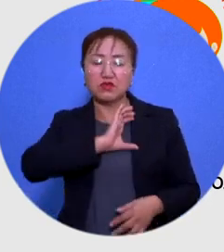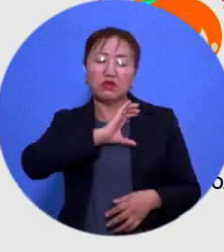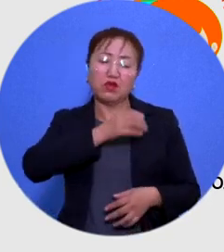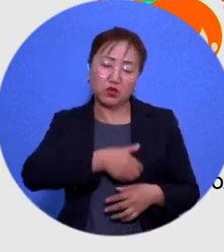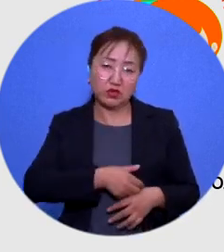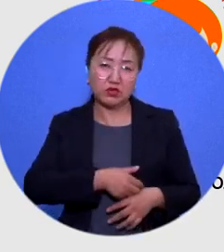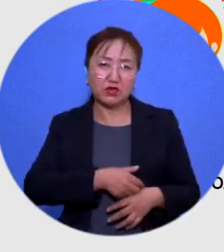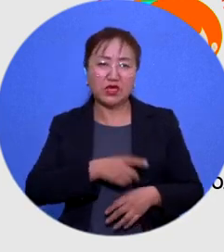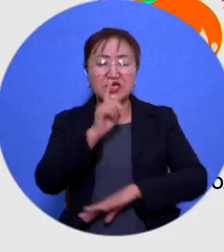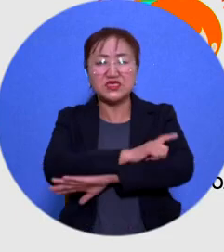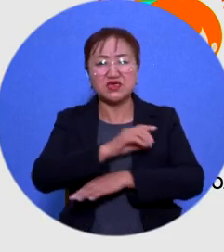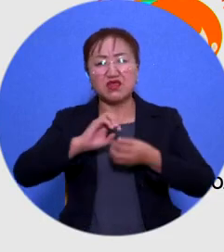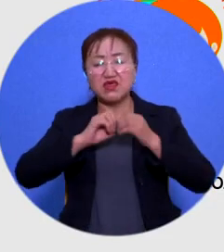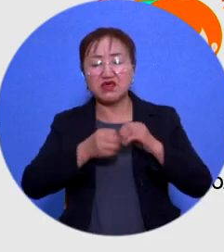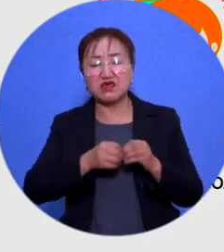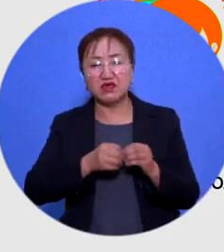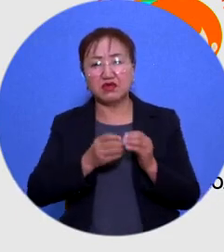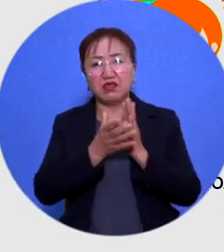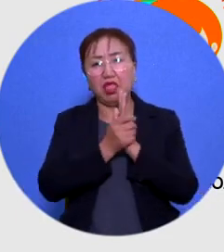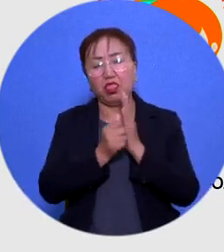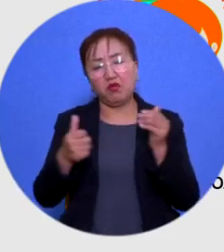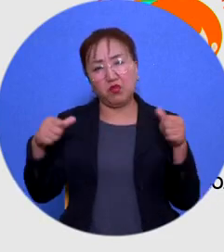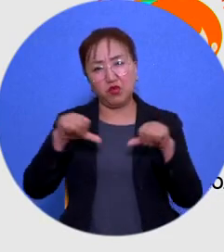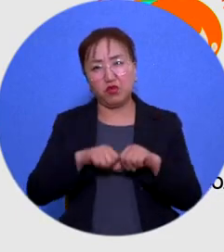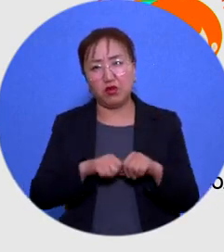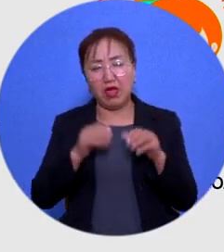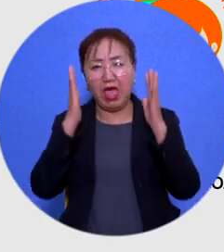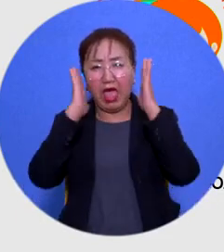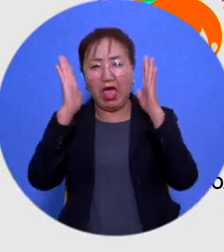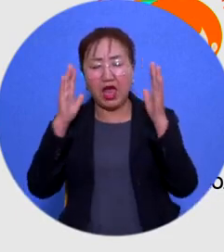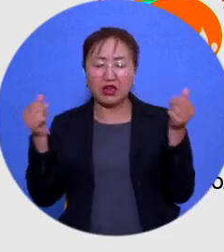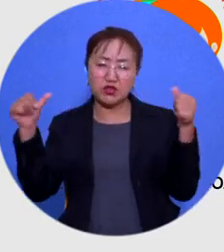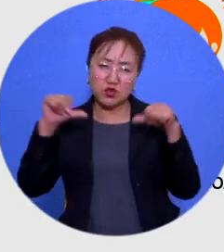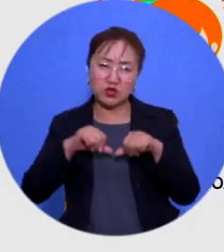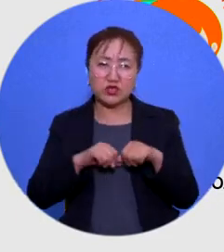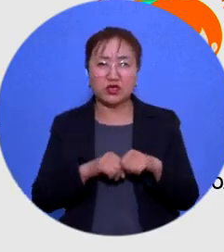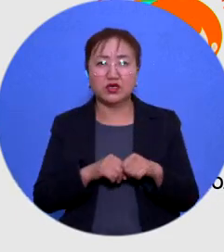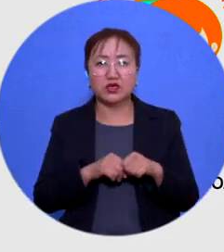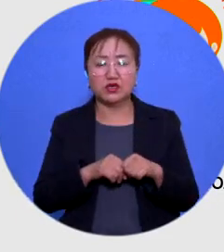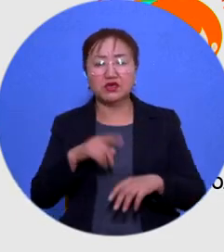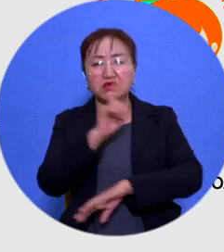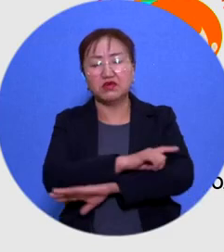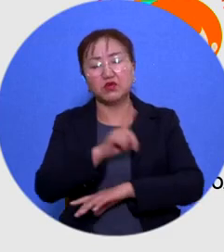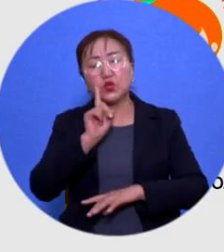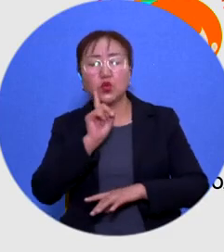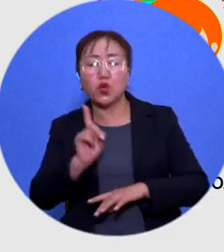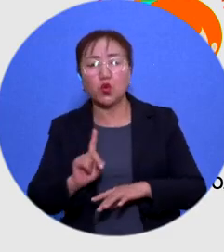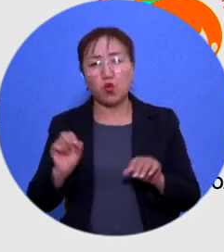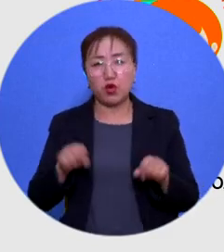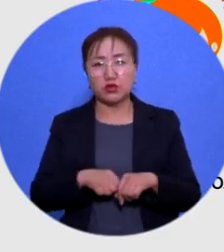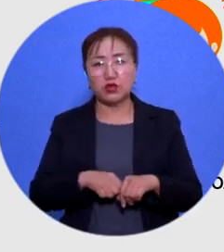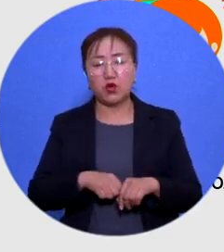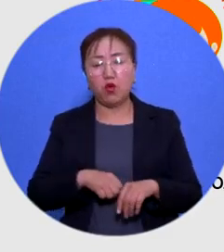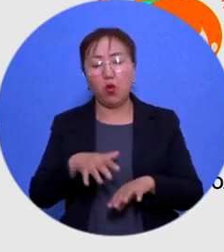мөн суралцах, идэвх чадвар буурах, анхаарал сулрах, хичээлдээ дур сонирхолтгүй болох, удаан хугацаагаар